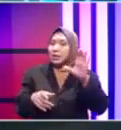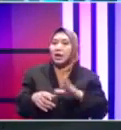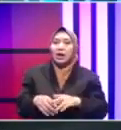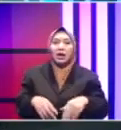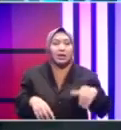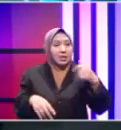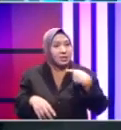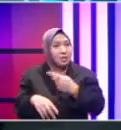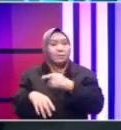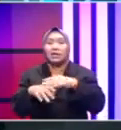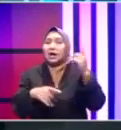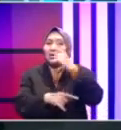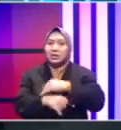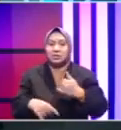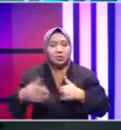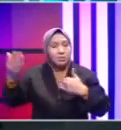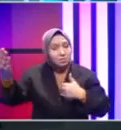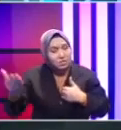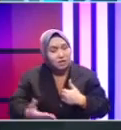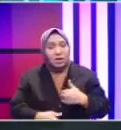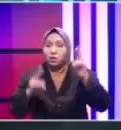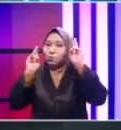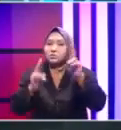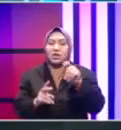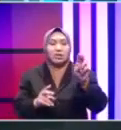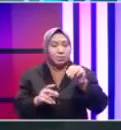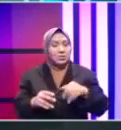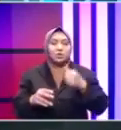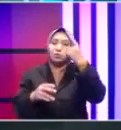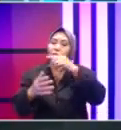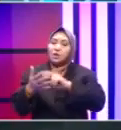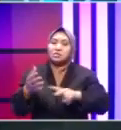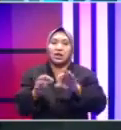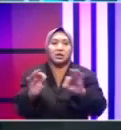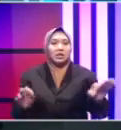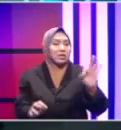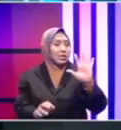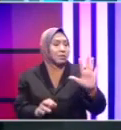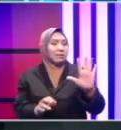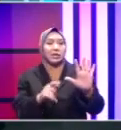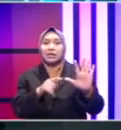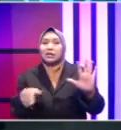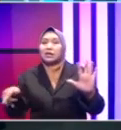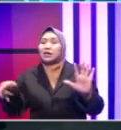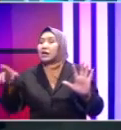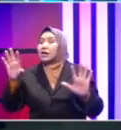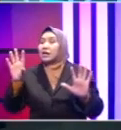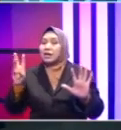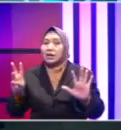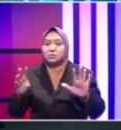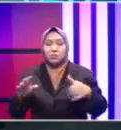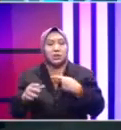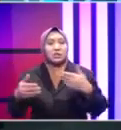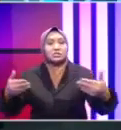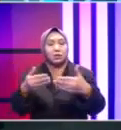halwa telinga kita pada hari ini saya mempersilahkan usah termidzi untuk membaca ayat yang ke-5 sehinggalah ayat yang ke-6 sebelum